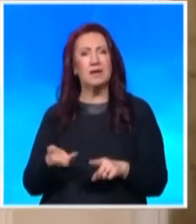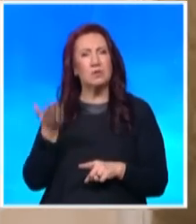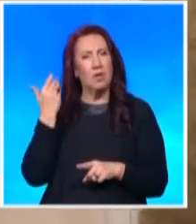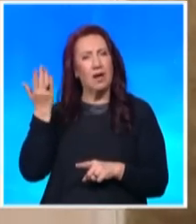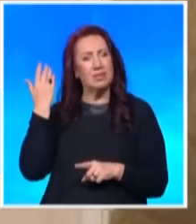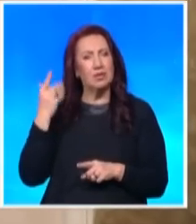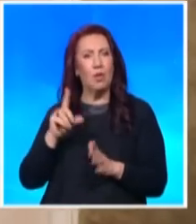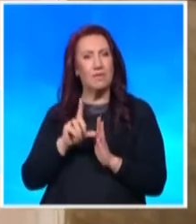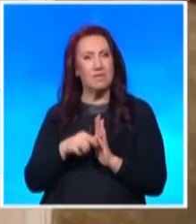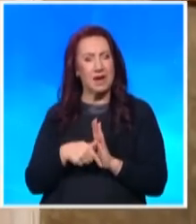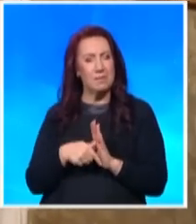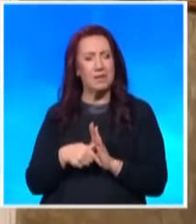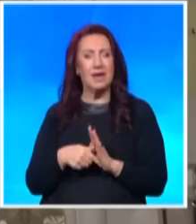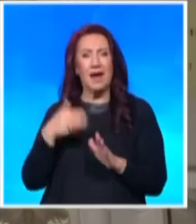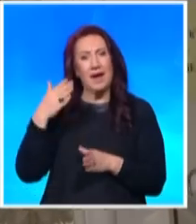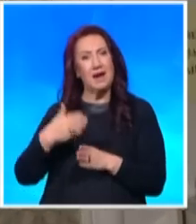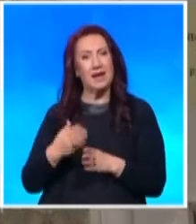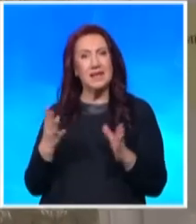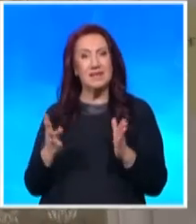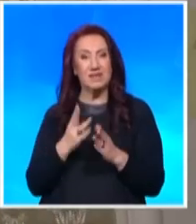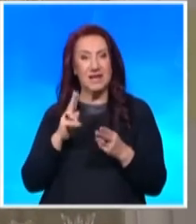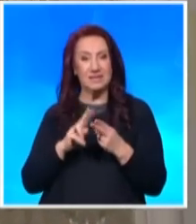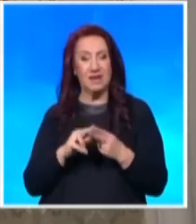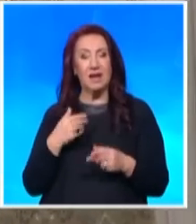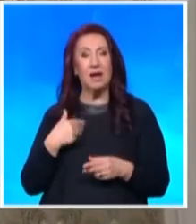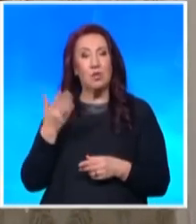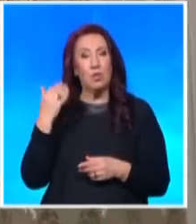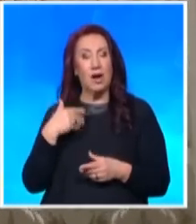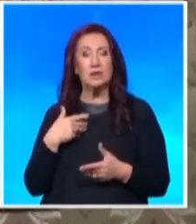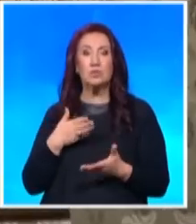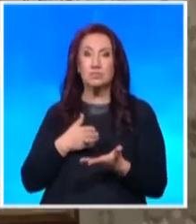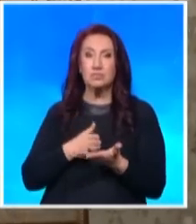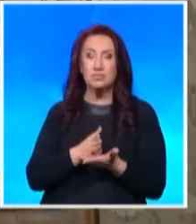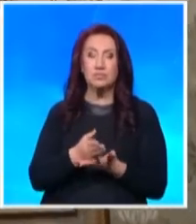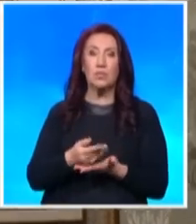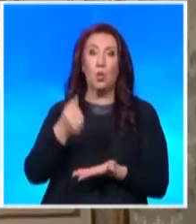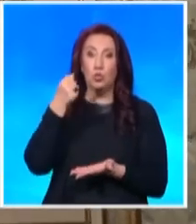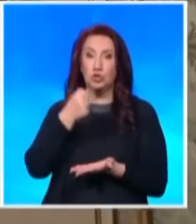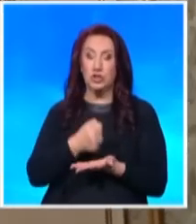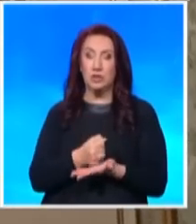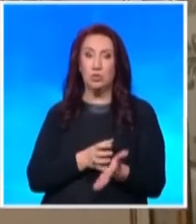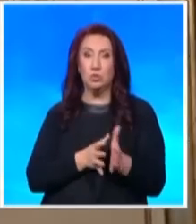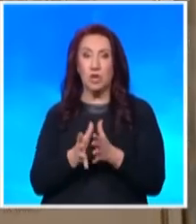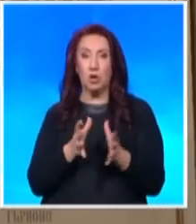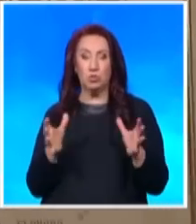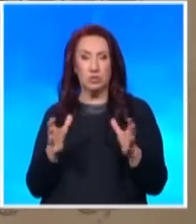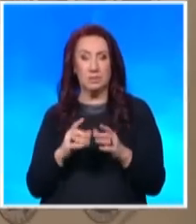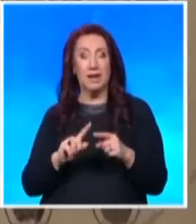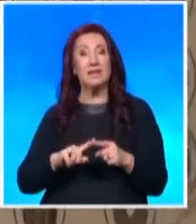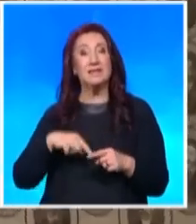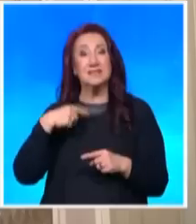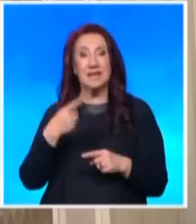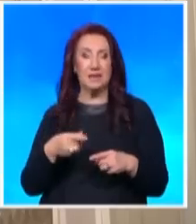предшественици от края на 19 век, когато се е състояло учредително народно събрание след